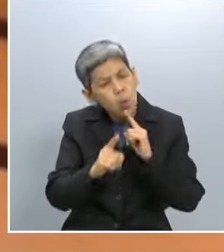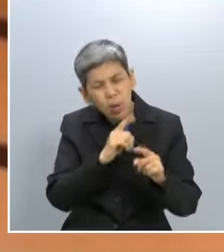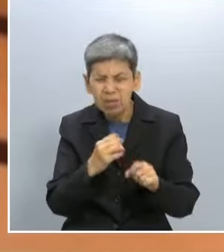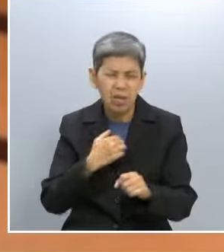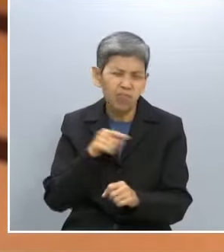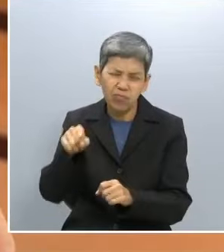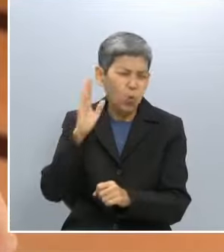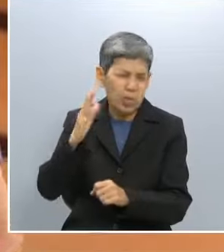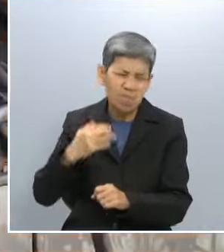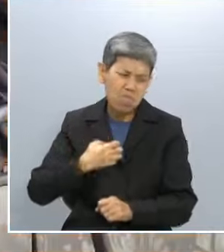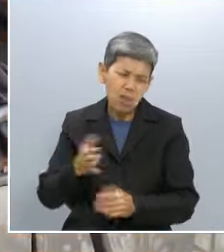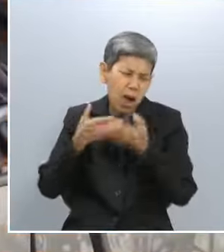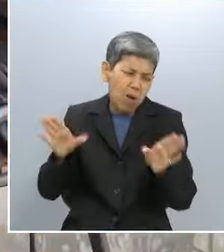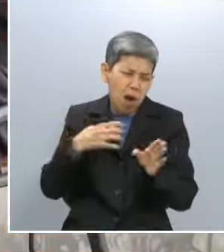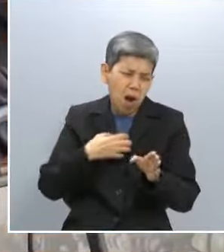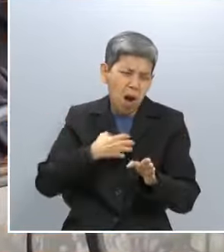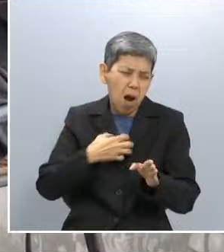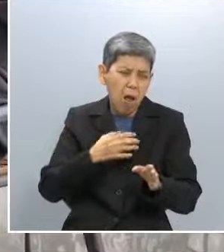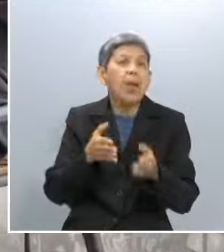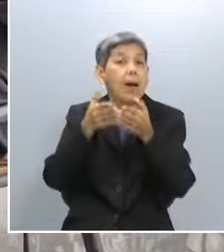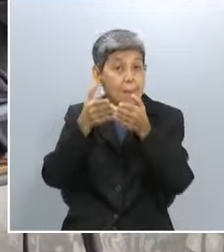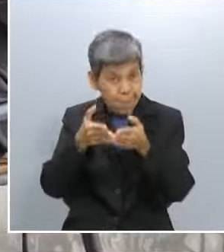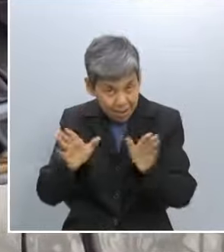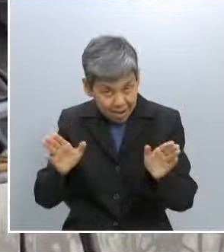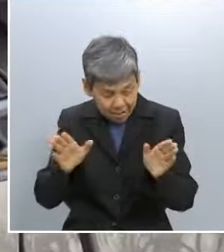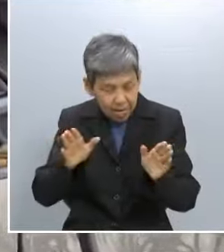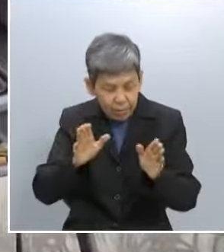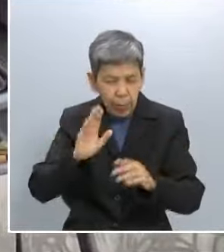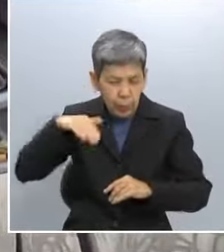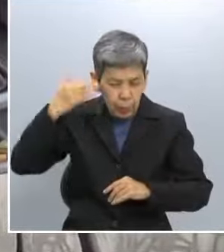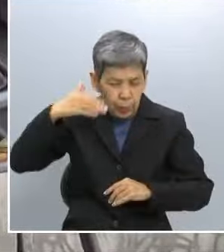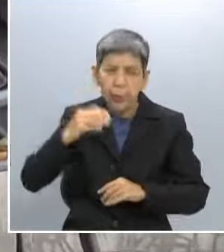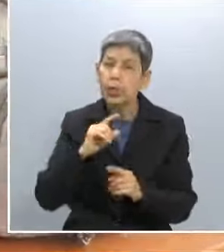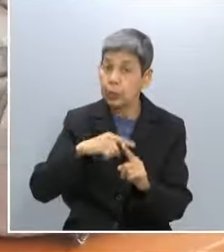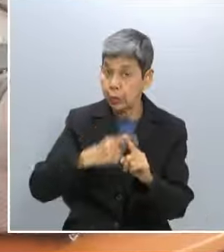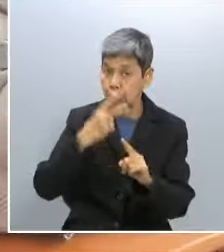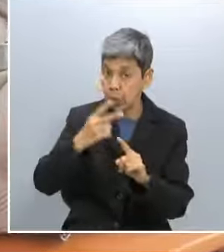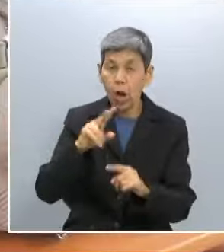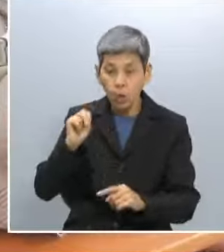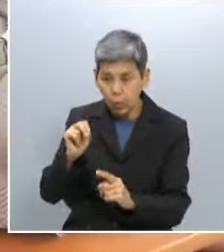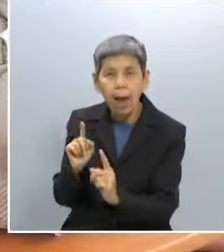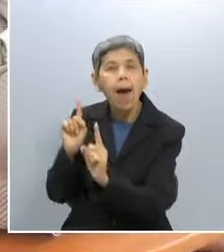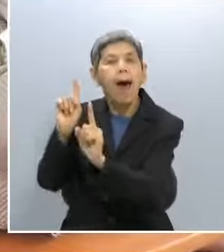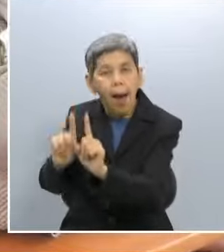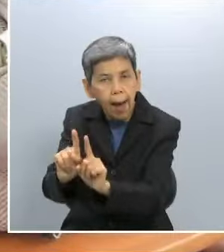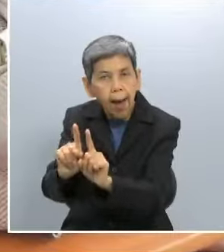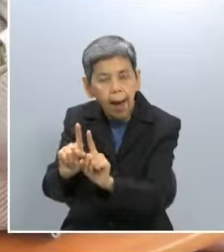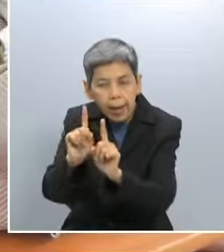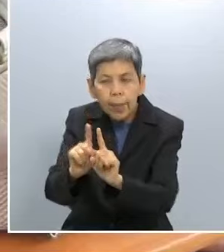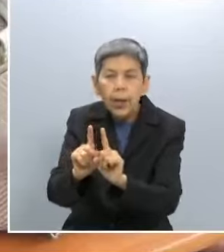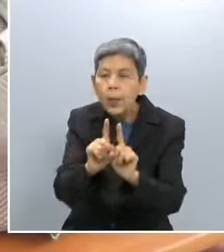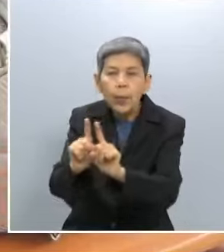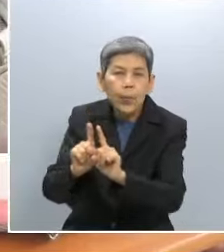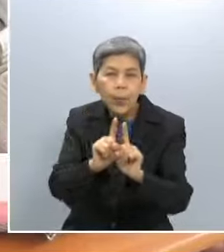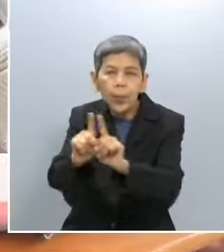ากจะอยู่กับคนแบบนี้หลังจากนั้นก็เลิกรากันไปต่อมาประมาณ2เดือนนุ่นก็ได้เข้ามาแล้วทั้งคู่ก็คบ